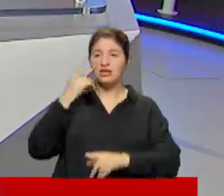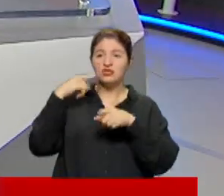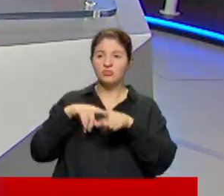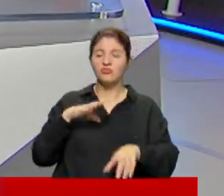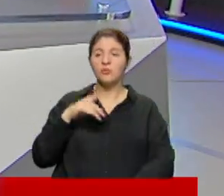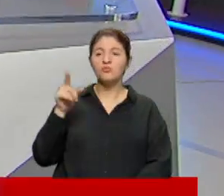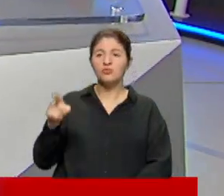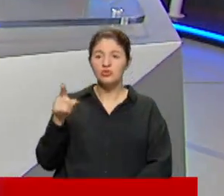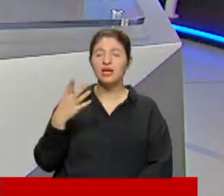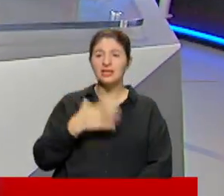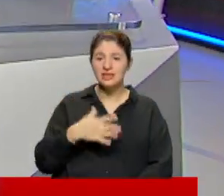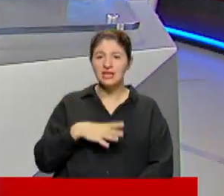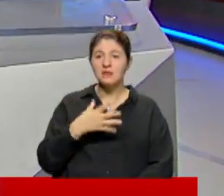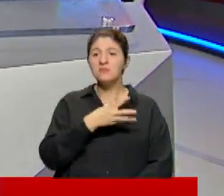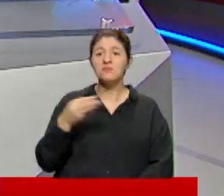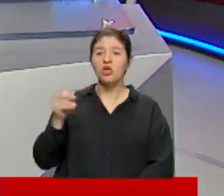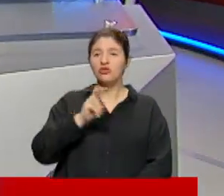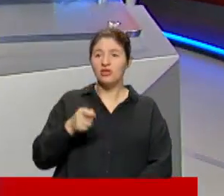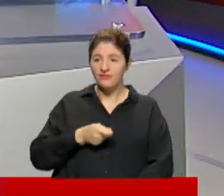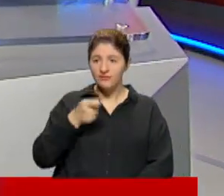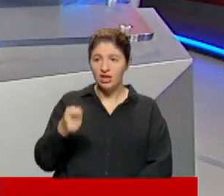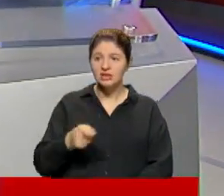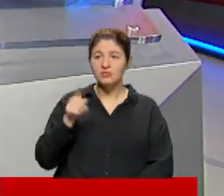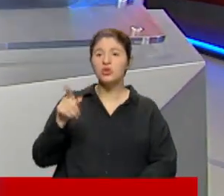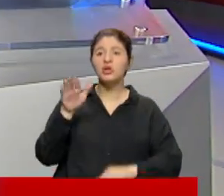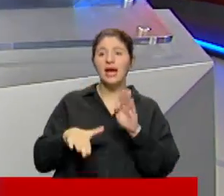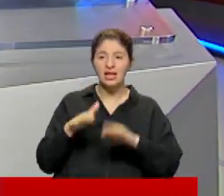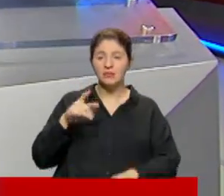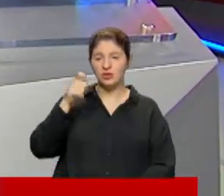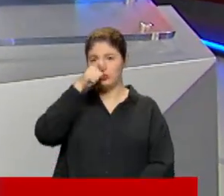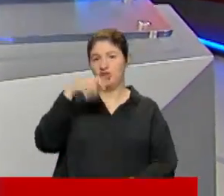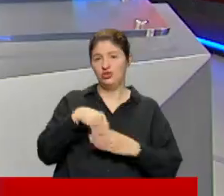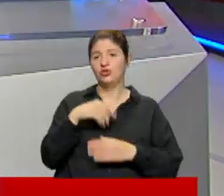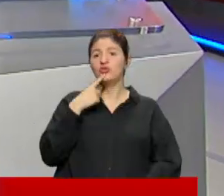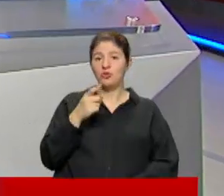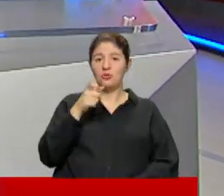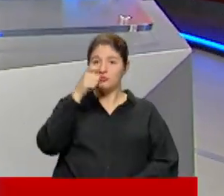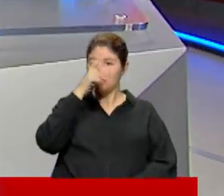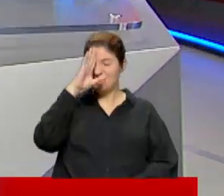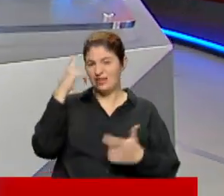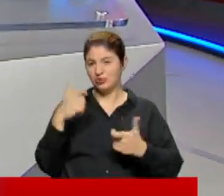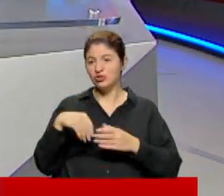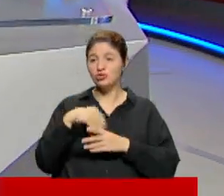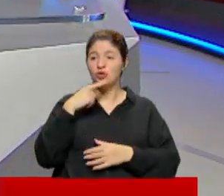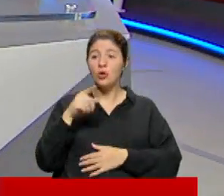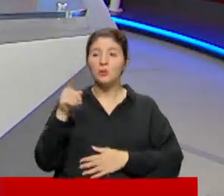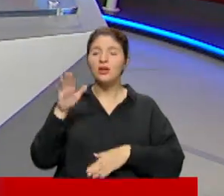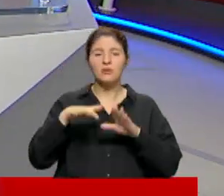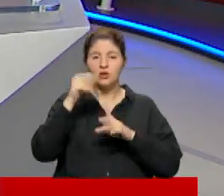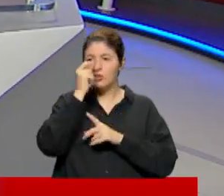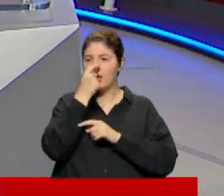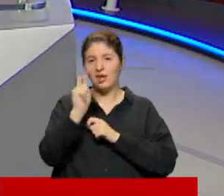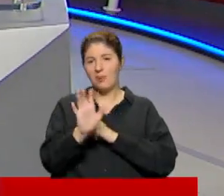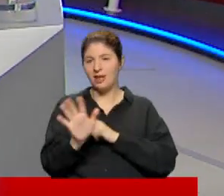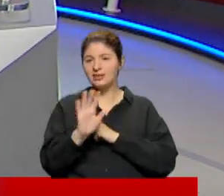yani bunu Eee istesek milyon dolarlar versek bu reklamı yani Türkiye için söylüyorum Türkiye için İstanbul için bu reklamı kolay kolay